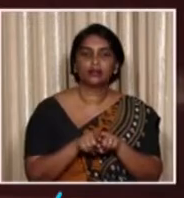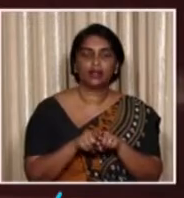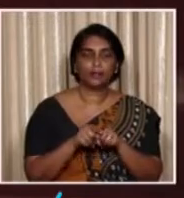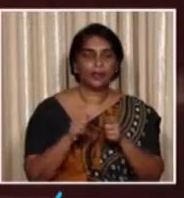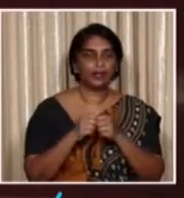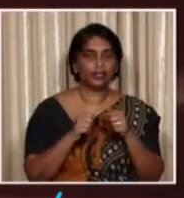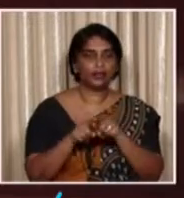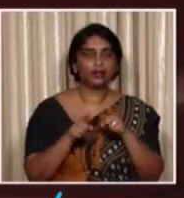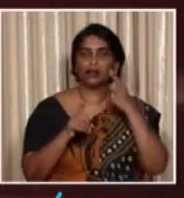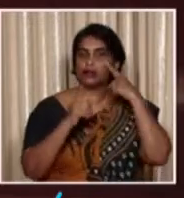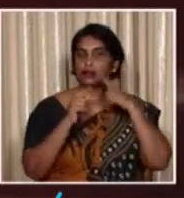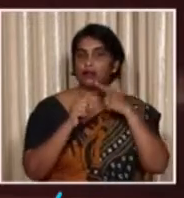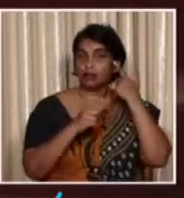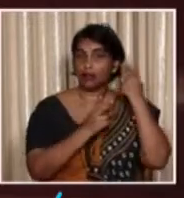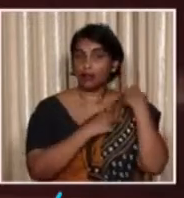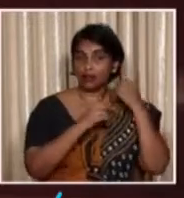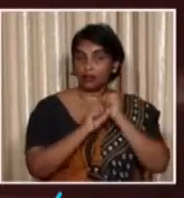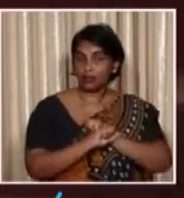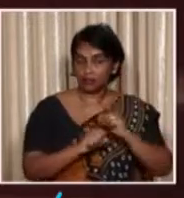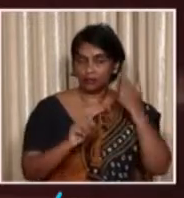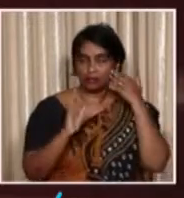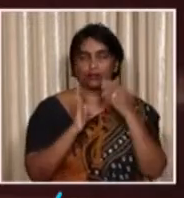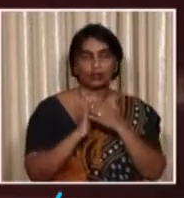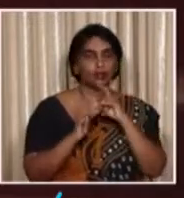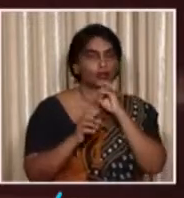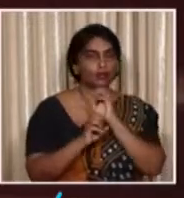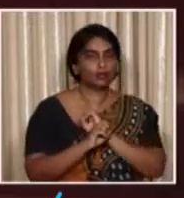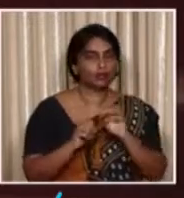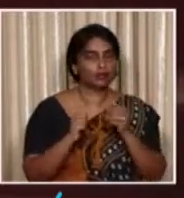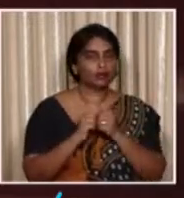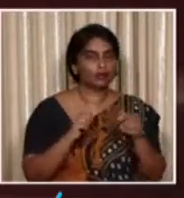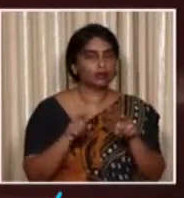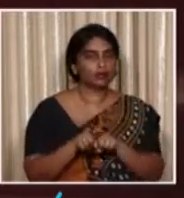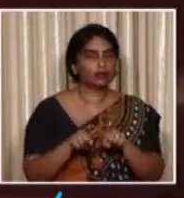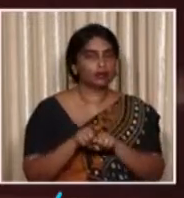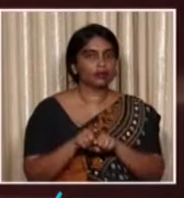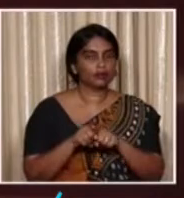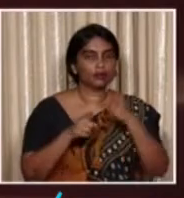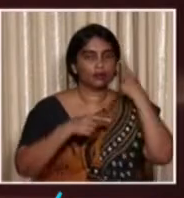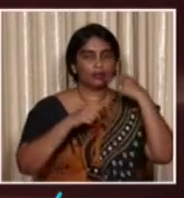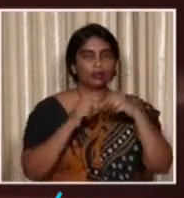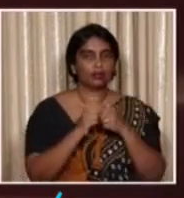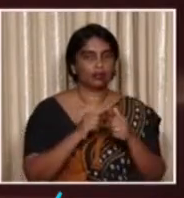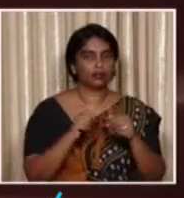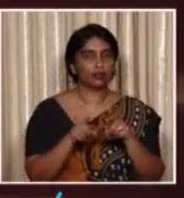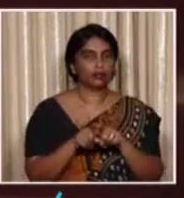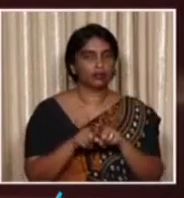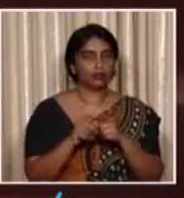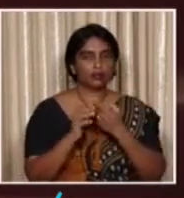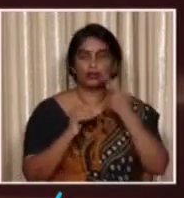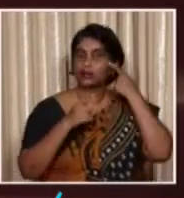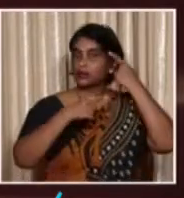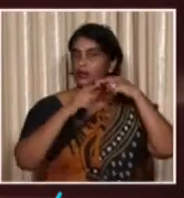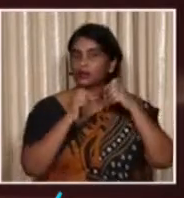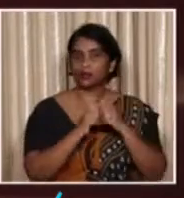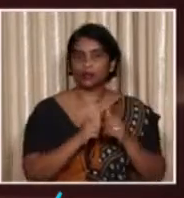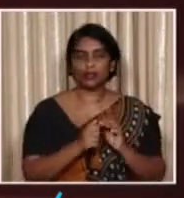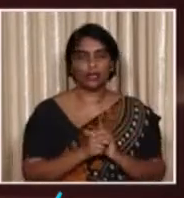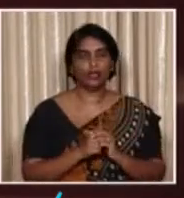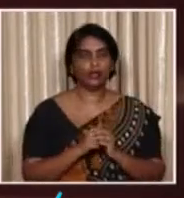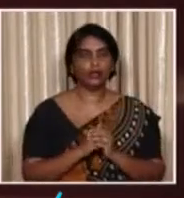වගකීම් විරහිත ප්‍රකාශ අපගේ නඩු අසාර්ථක වීමටද බලපානු ලැබිය හැකි බව මම සඳහන්